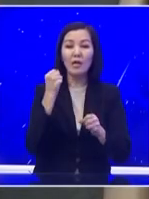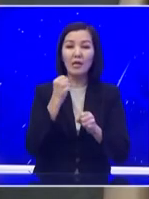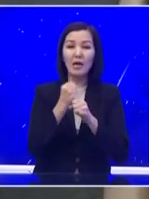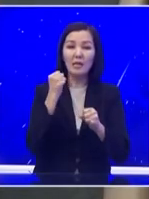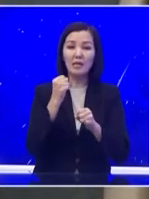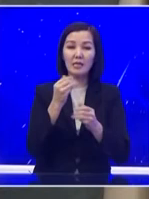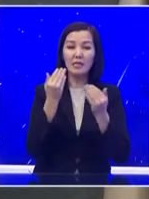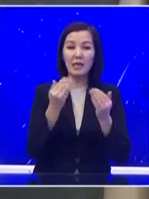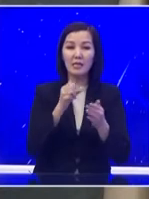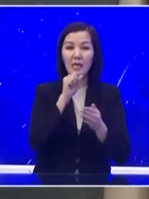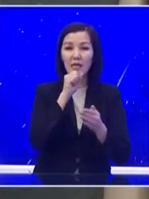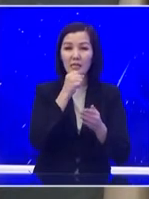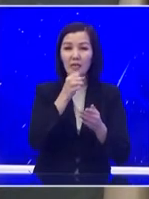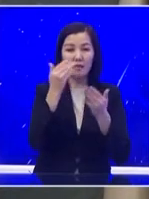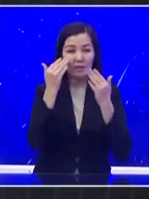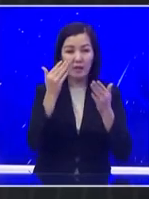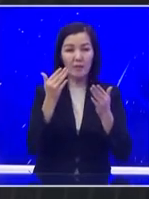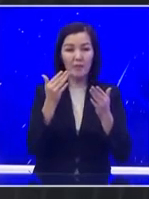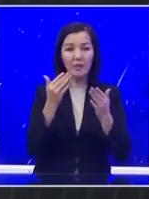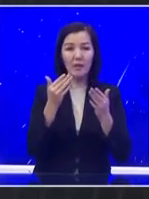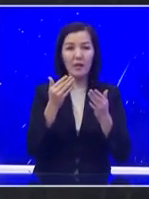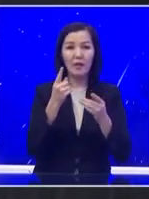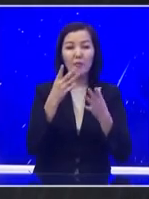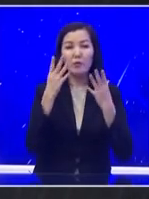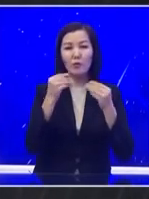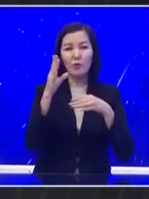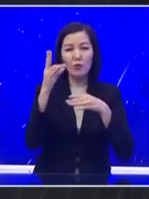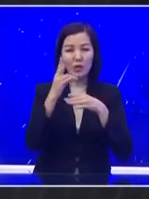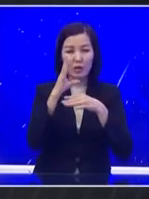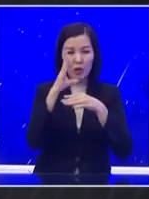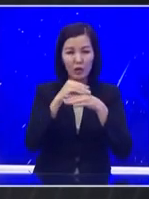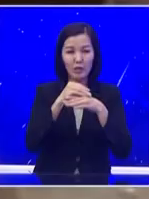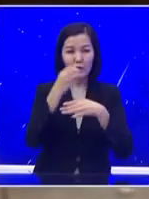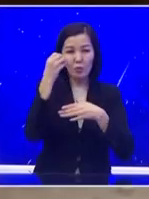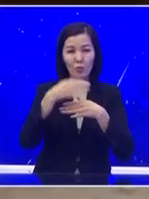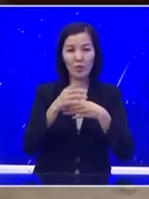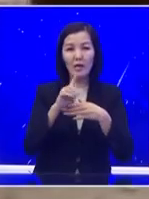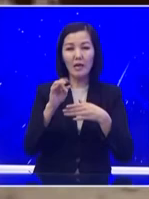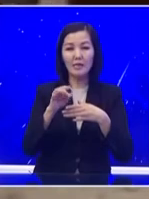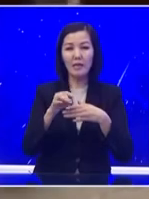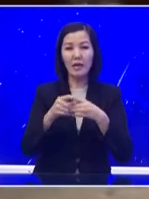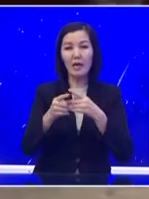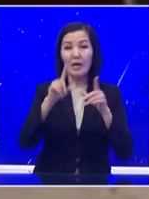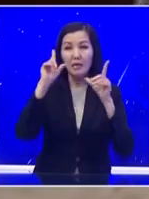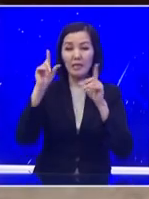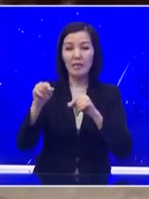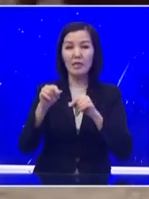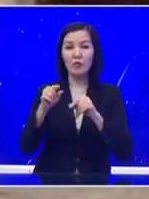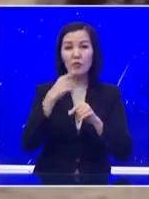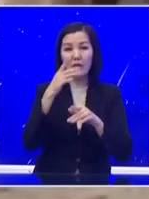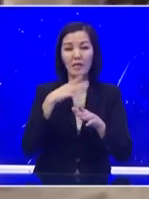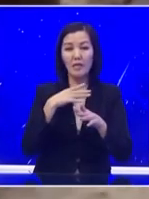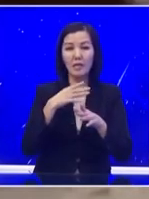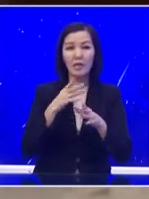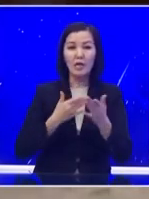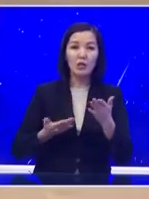себебін ақсақал әлі күнге табалмай келеді. Айтуынша бір күні кешкісін олардың Орталық Азияға қоныс аударылатыны жайлы хабар жетіпті. Жиналуға